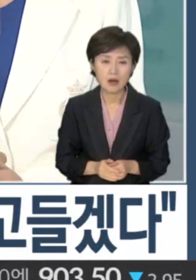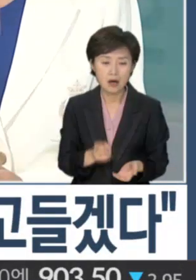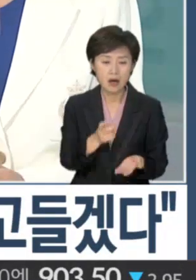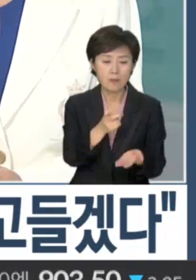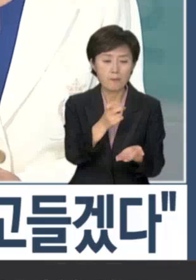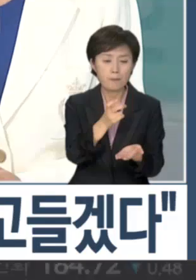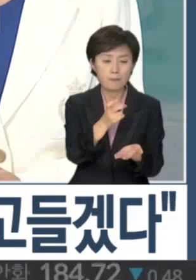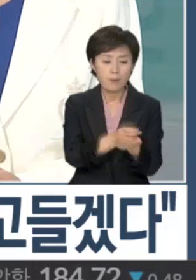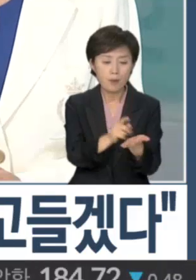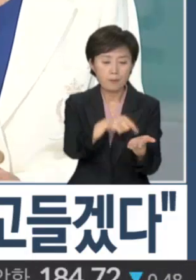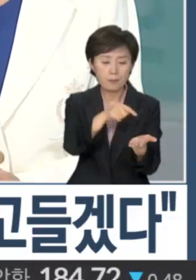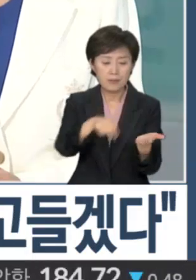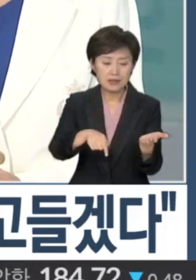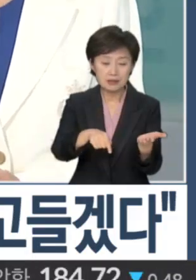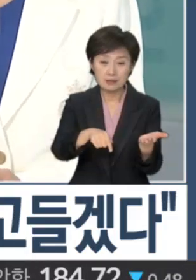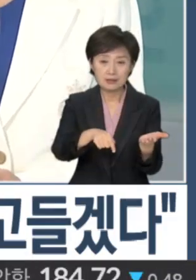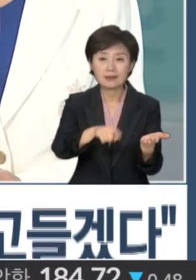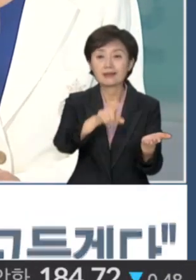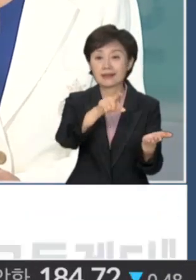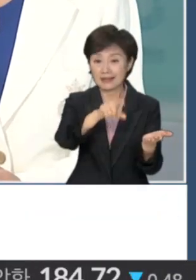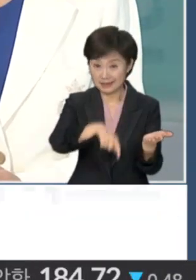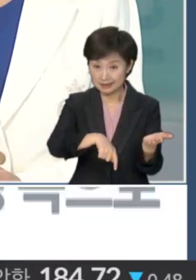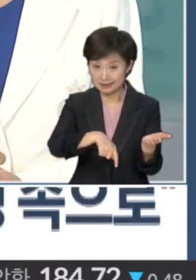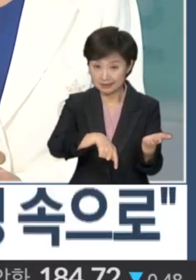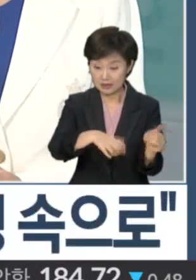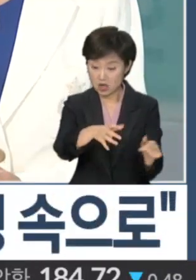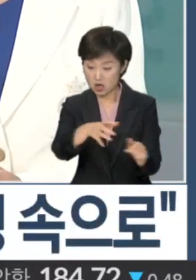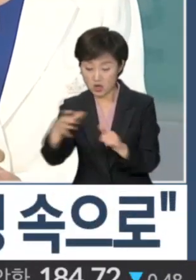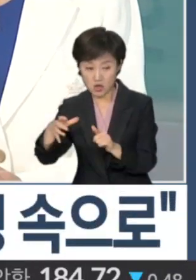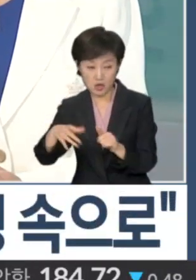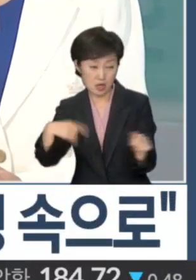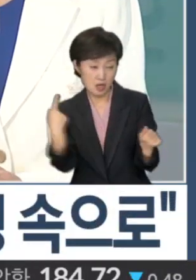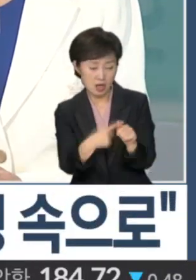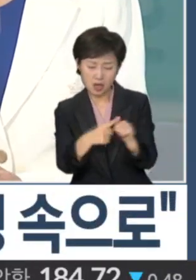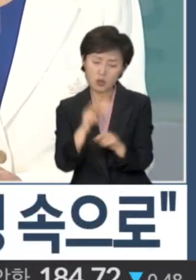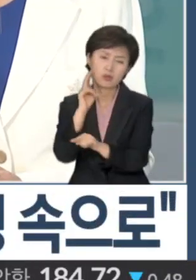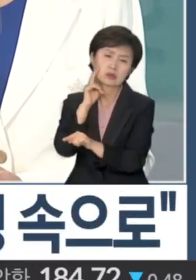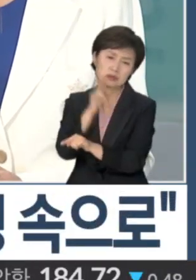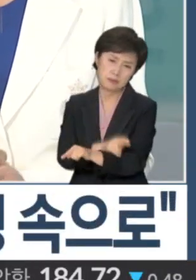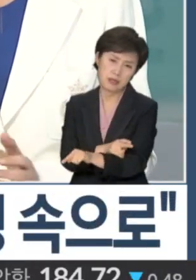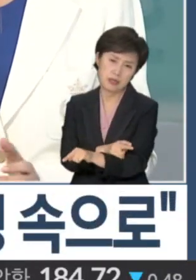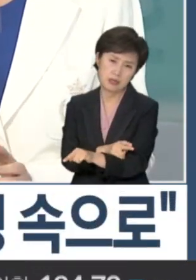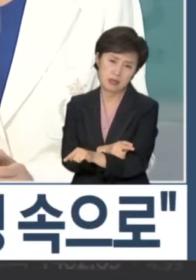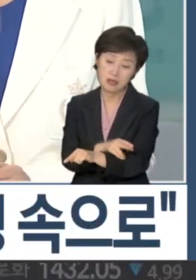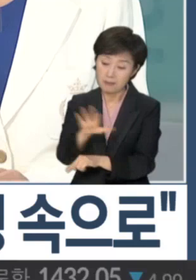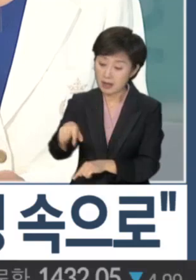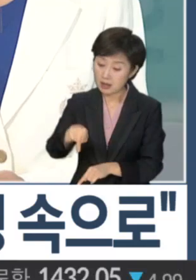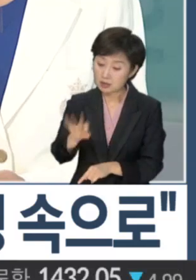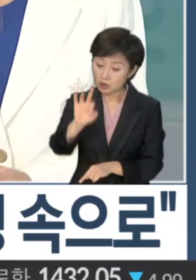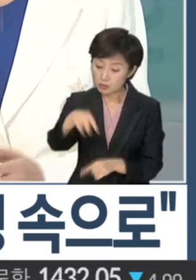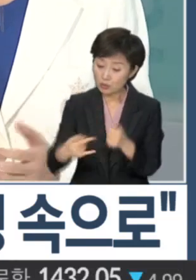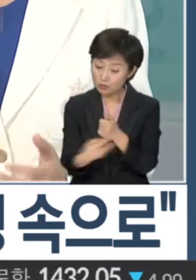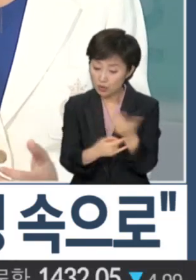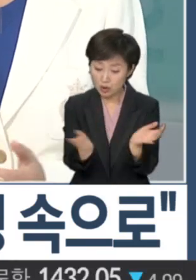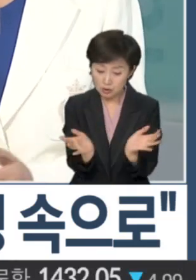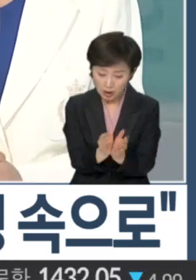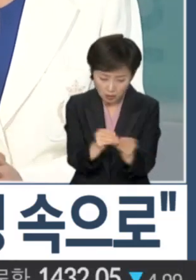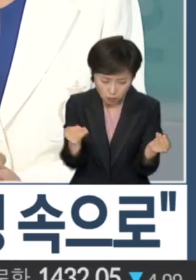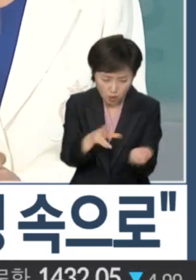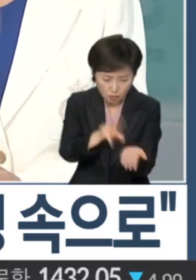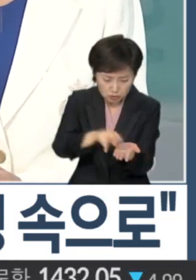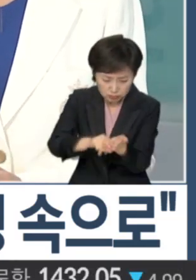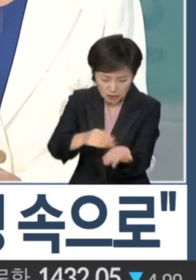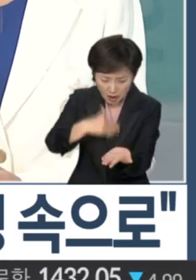가지고 횡령을 했다 이재명 대표를 공격하고 하는데 사실은 정무위에서 다뤄야 될 현안들이 훨씬 더